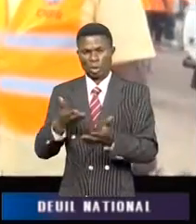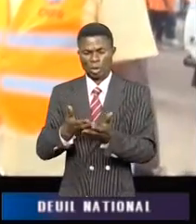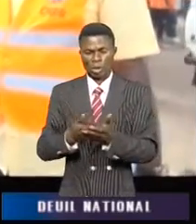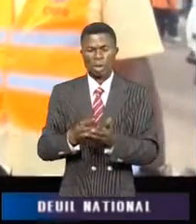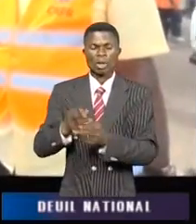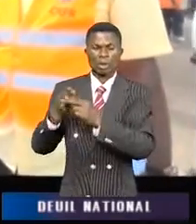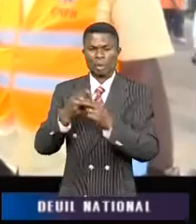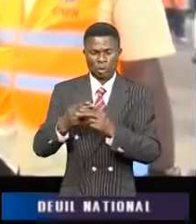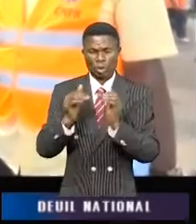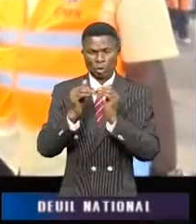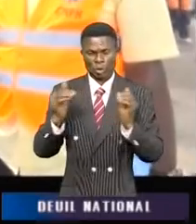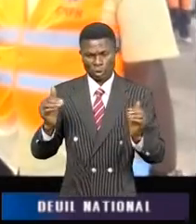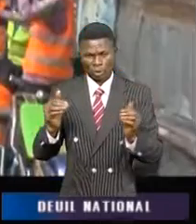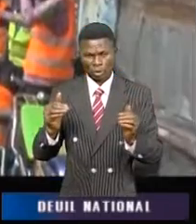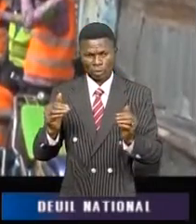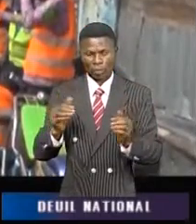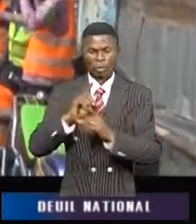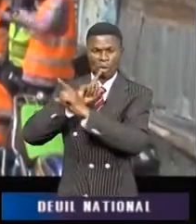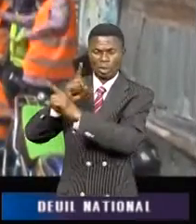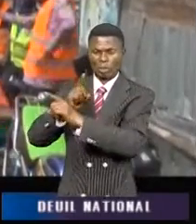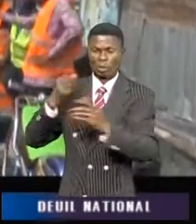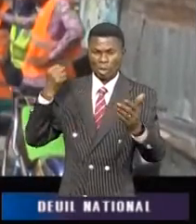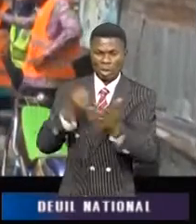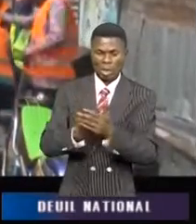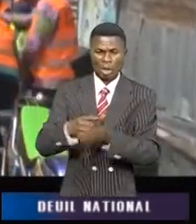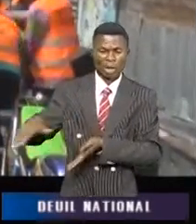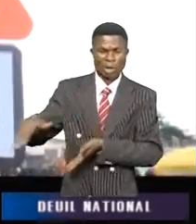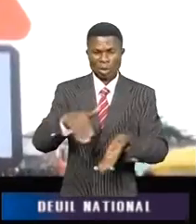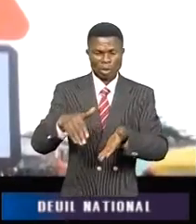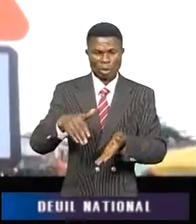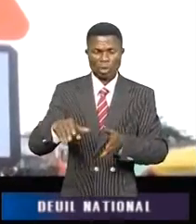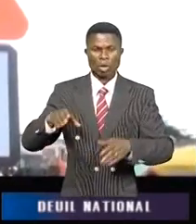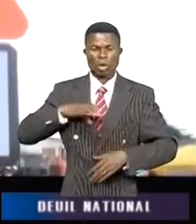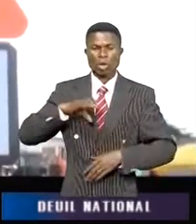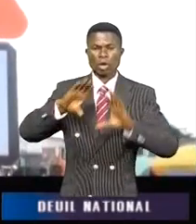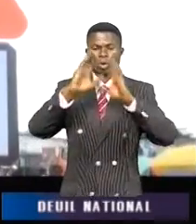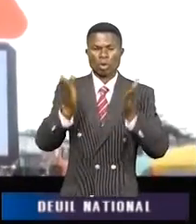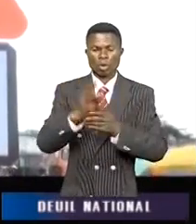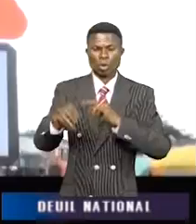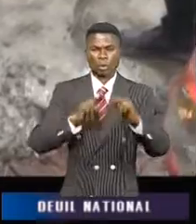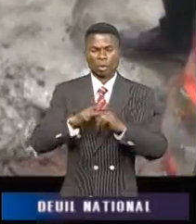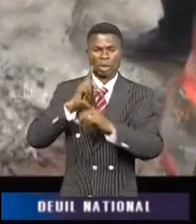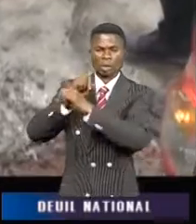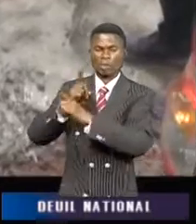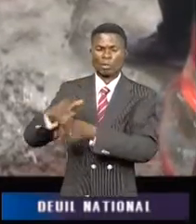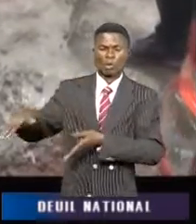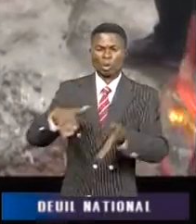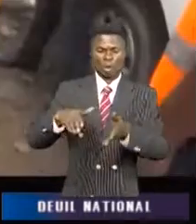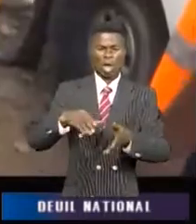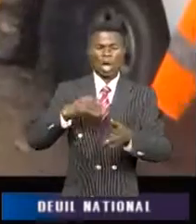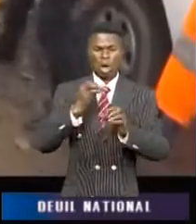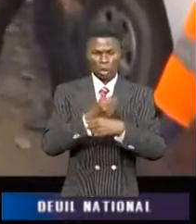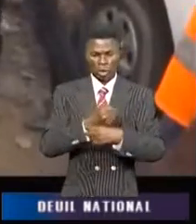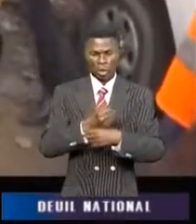d'assurer la sécurité et de prévenir les accidents de route, la Commission nationale de prévention routière vient d'entreprendre